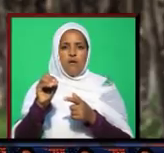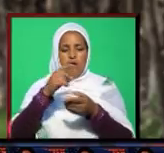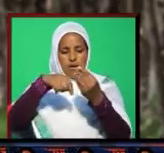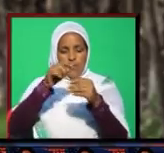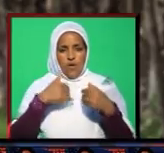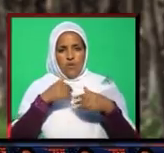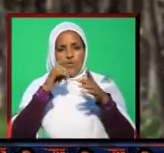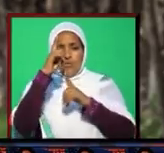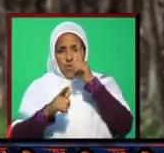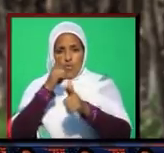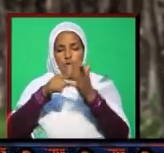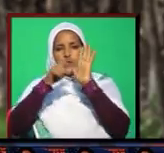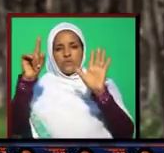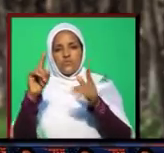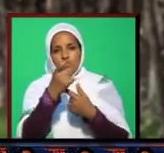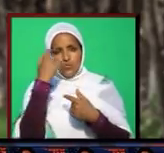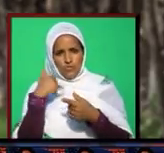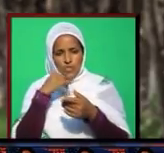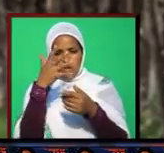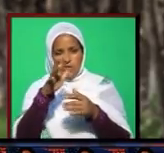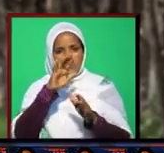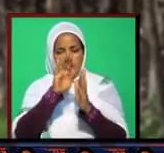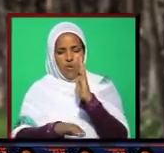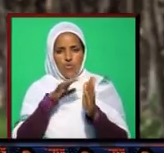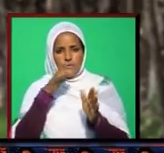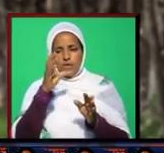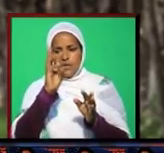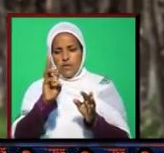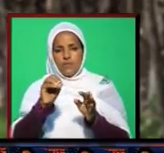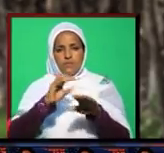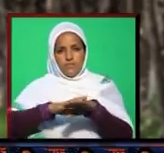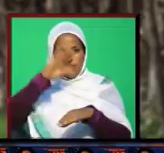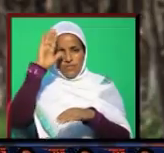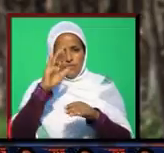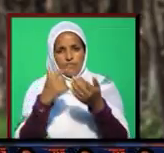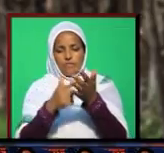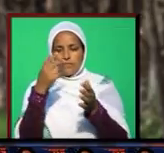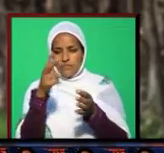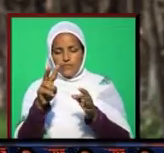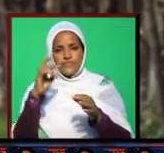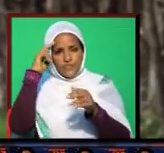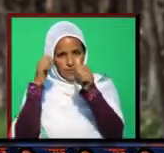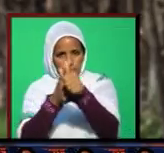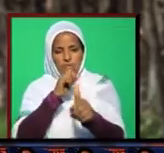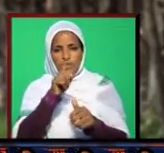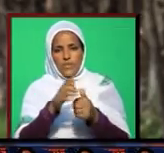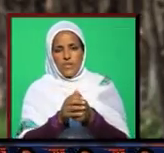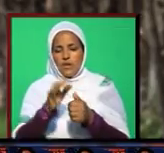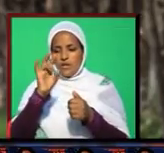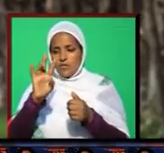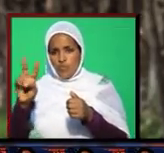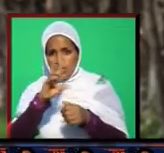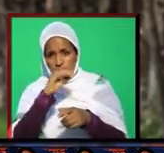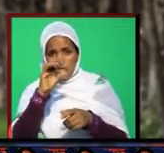60 ባለው ተገልጦላቸዋል። ከ15ም አልወረደም፣ ከ60 በላይ ደግሞ ለ12 ሐዋርያት